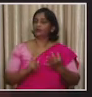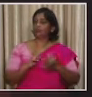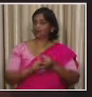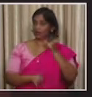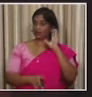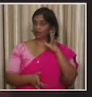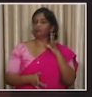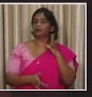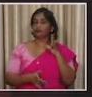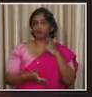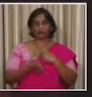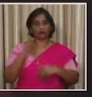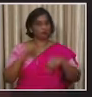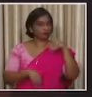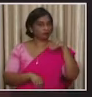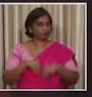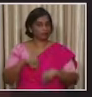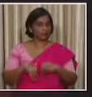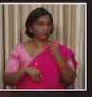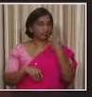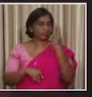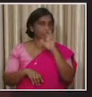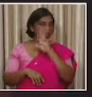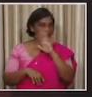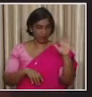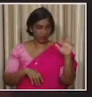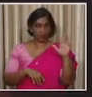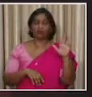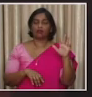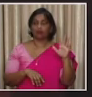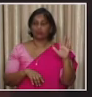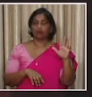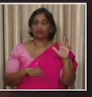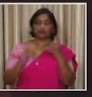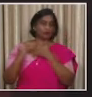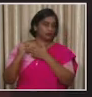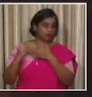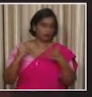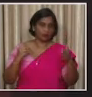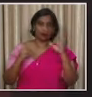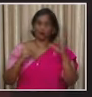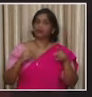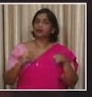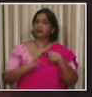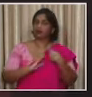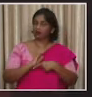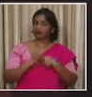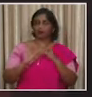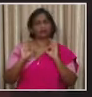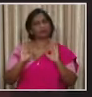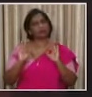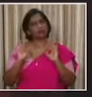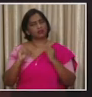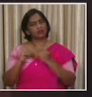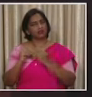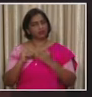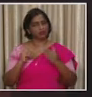జనాధిపతి వర్ణయ దిదాస్ దహనమే ఏ దక్వా రట సామాన్య విధియట